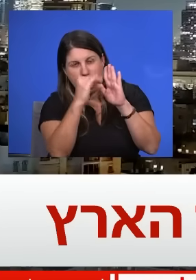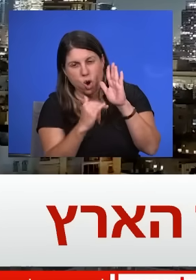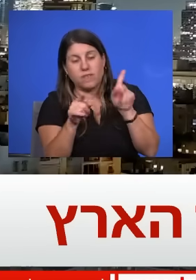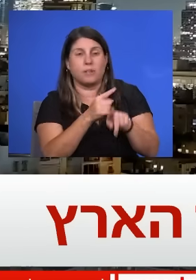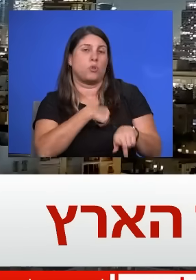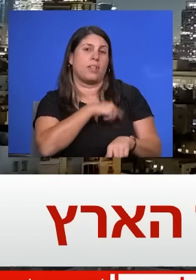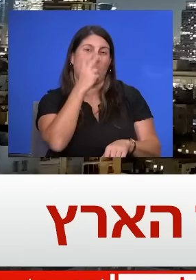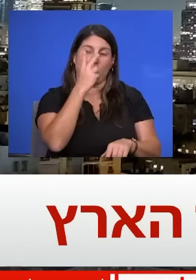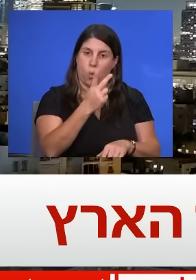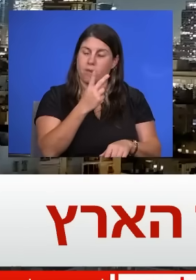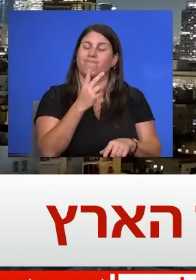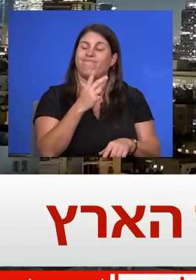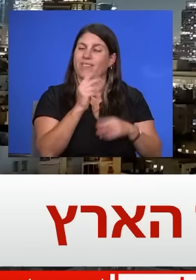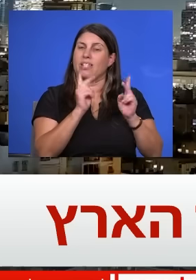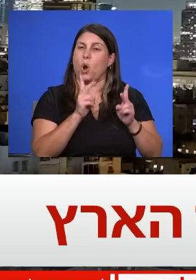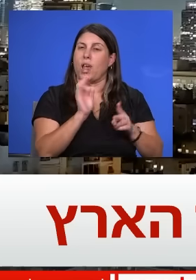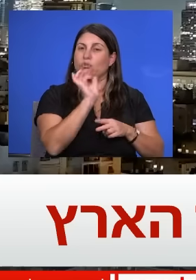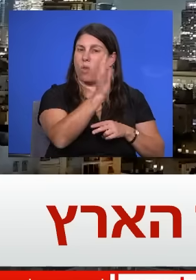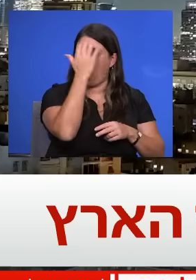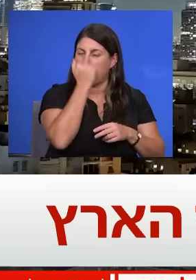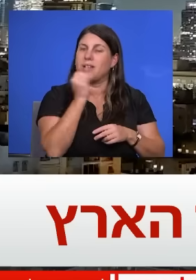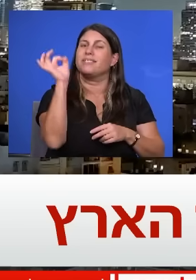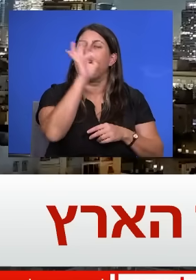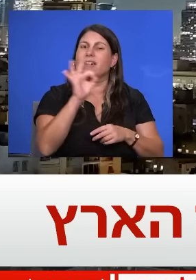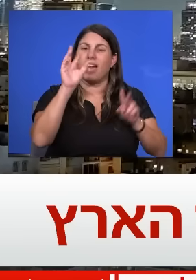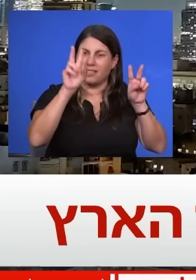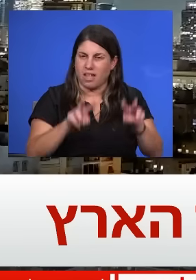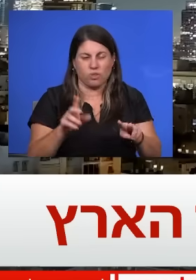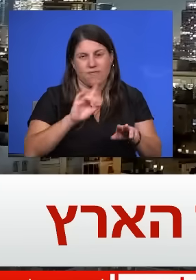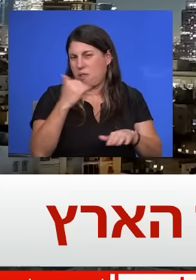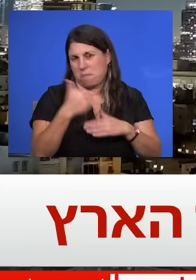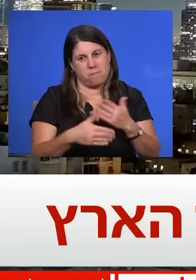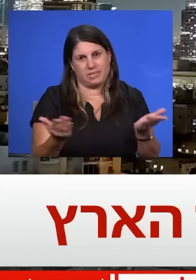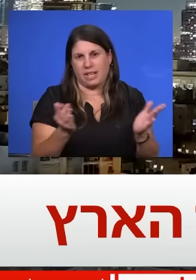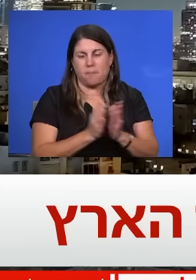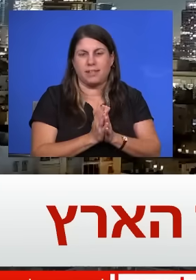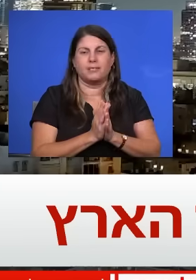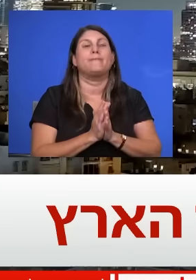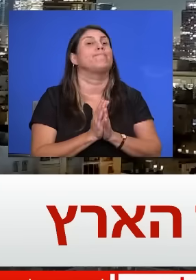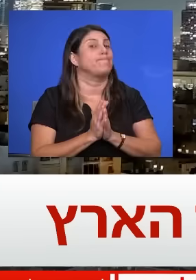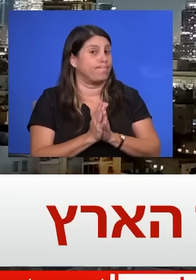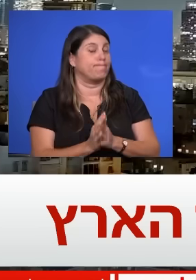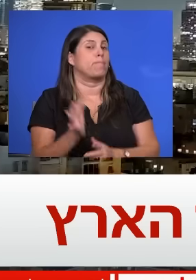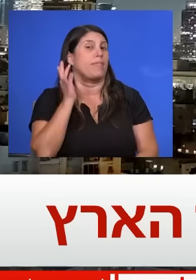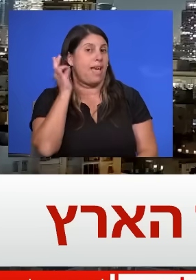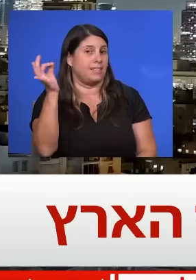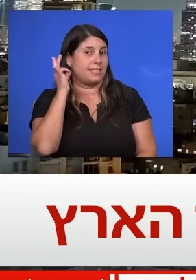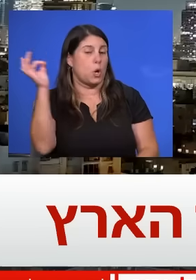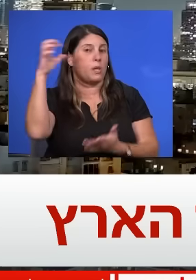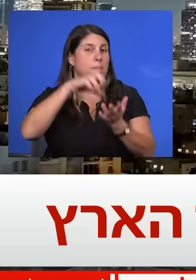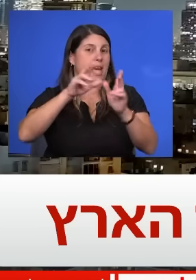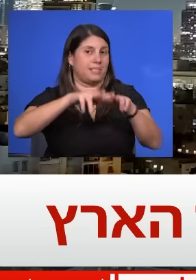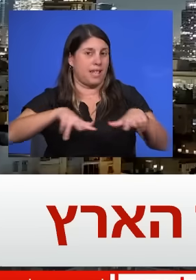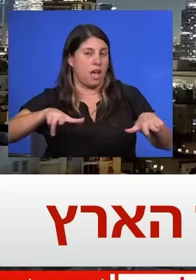בהחלט היכולת שלו עדיין קיימת, עוד רחוקה מלהסתיים כנראה. כן, אז הזקות במרכז הארץ, תכף